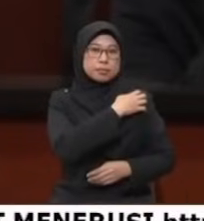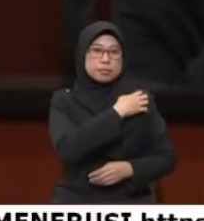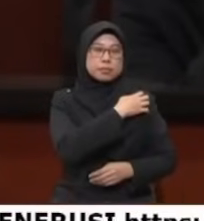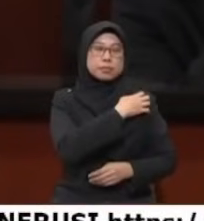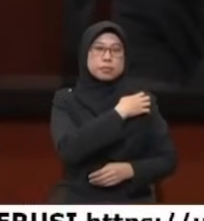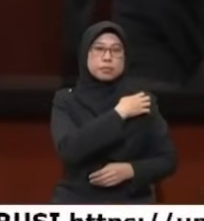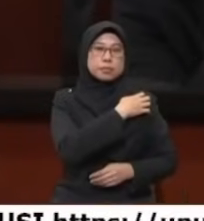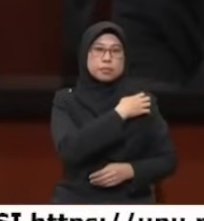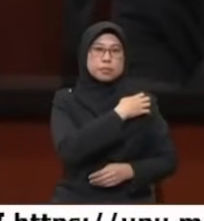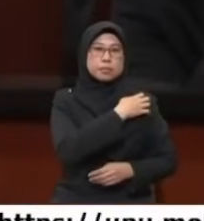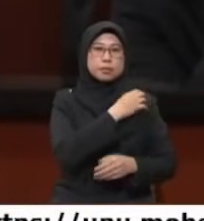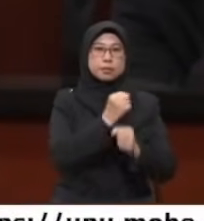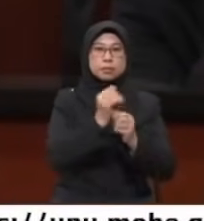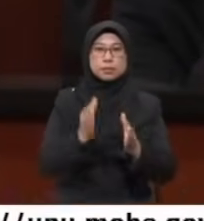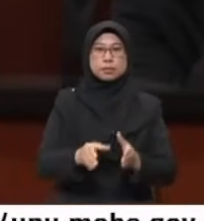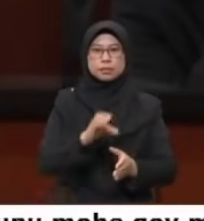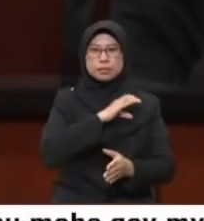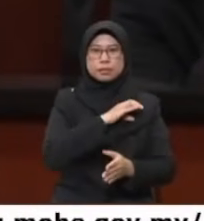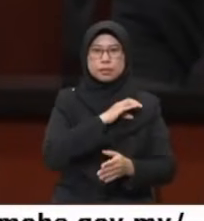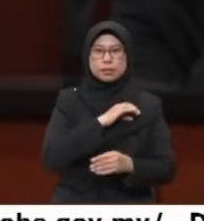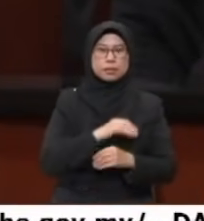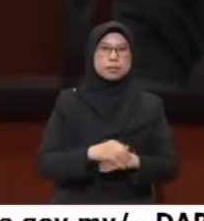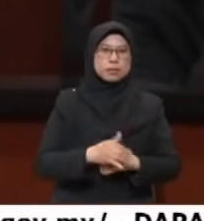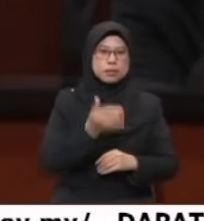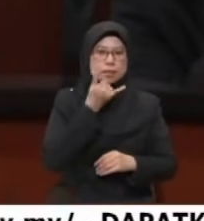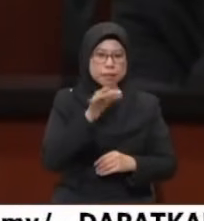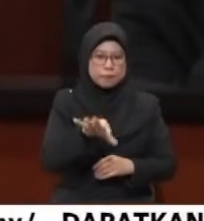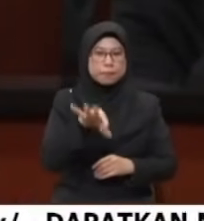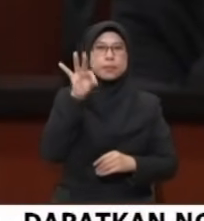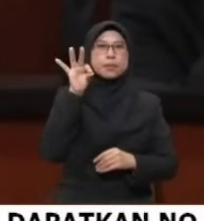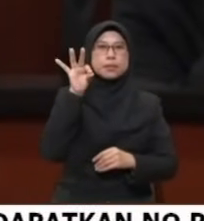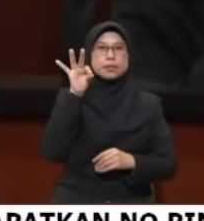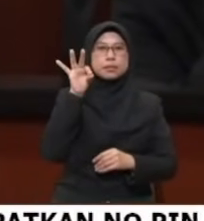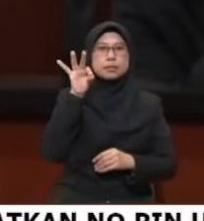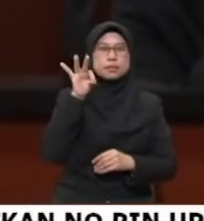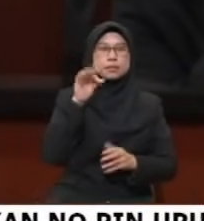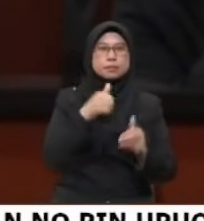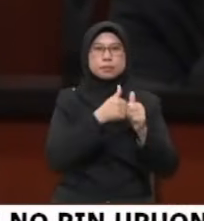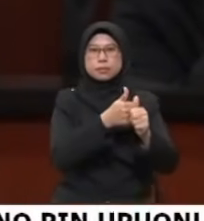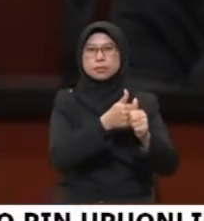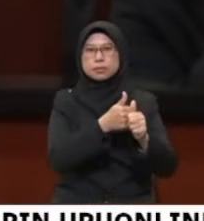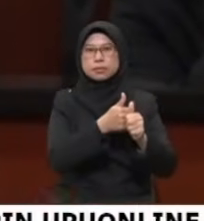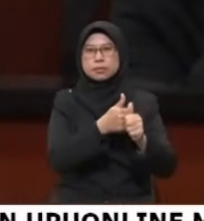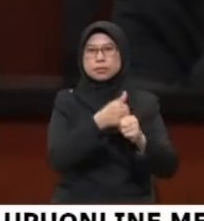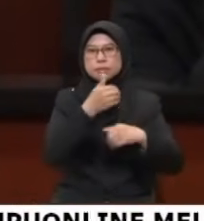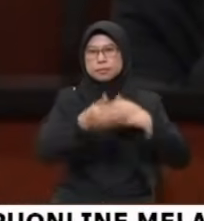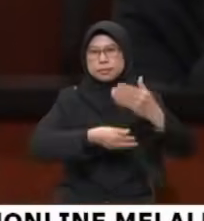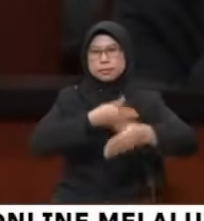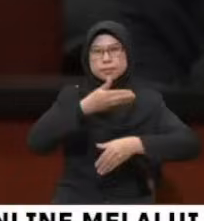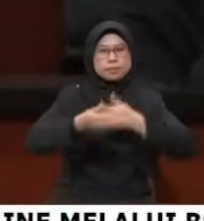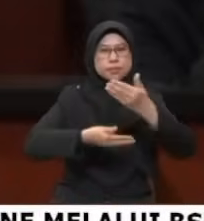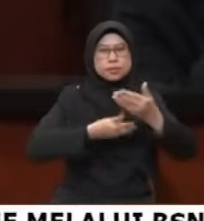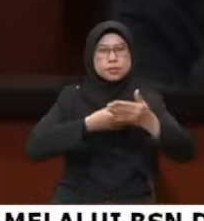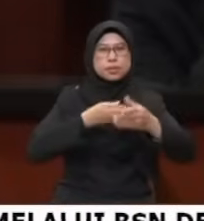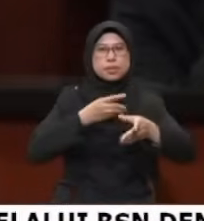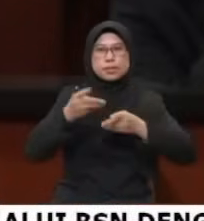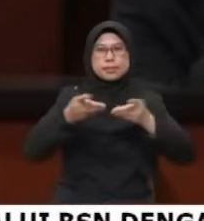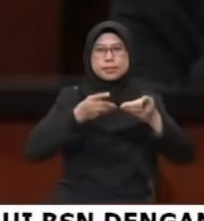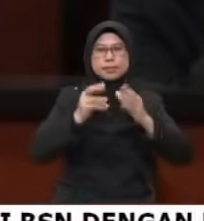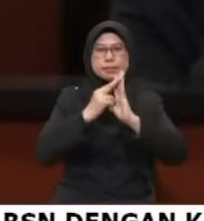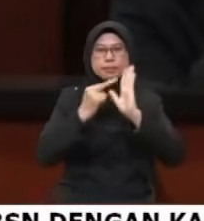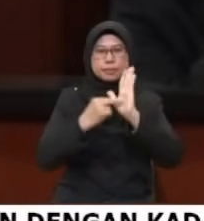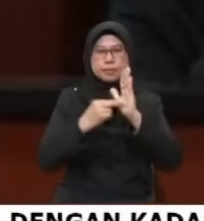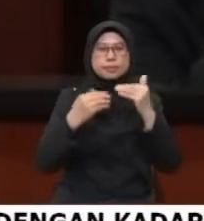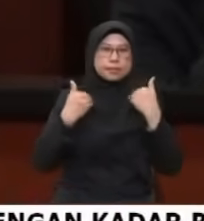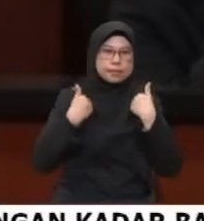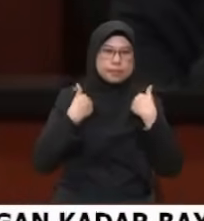anggota yang didapati melakukan kesalahan tertakluk kepada proses t tertib dan undang-undang yang